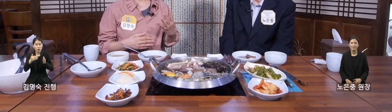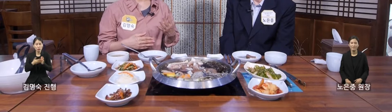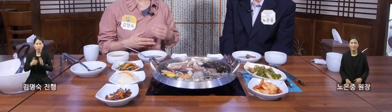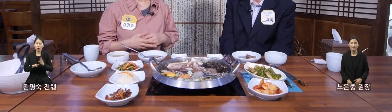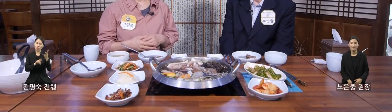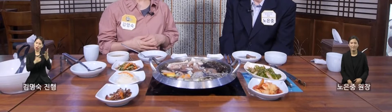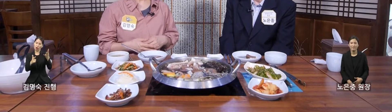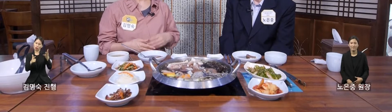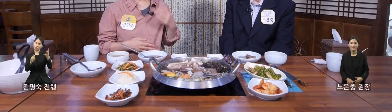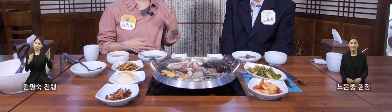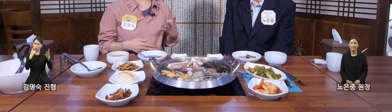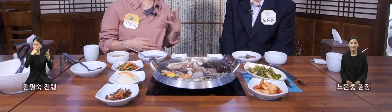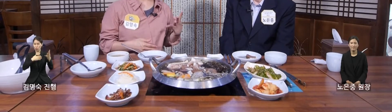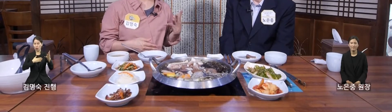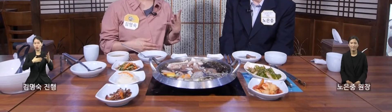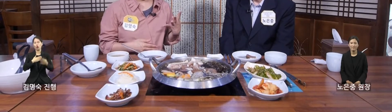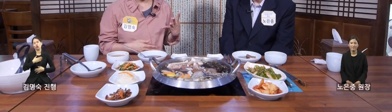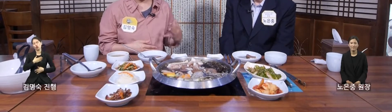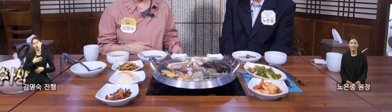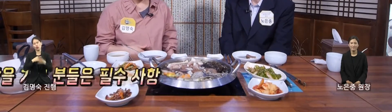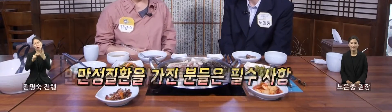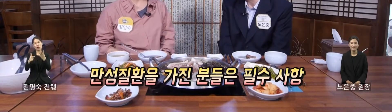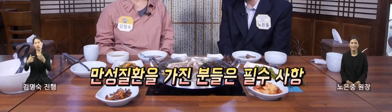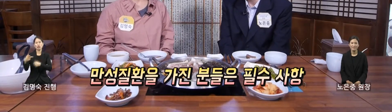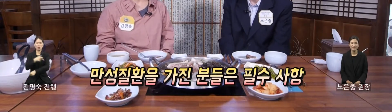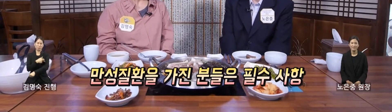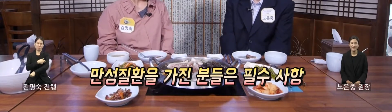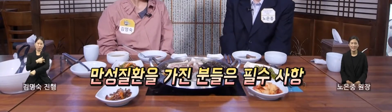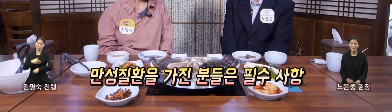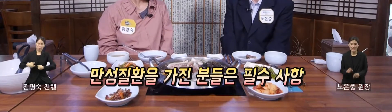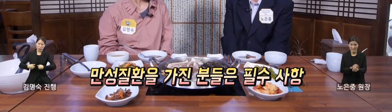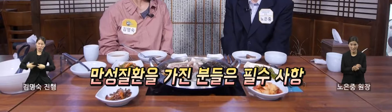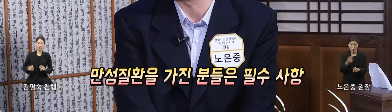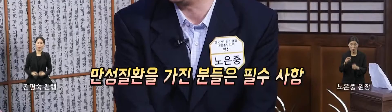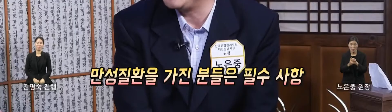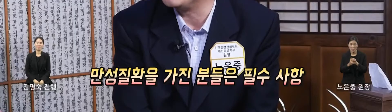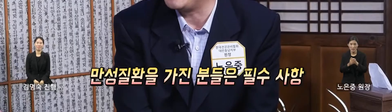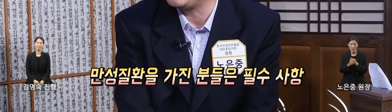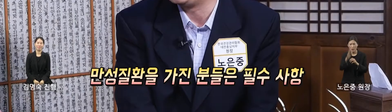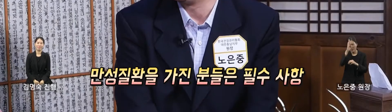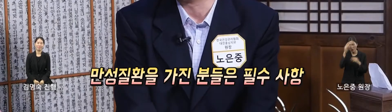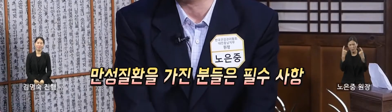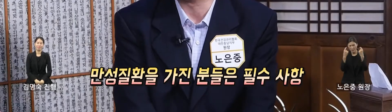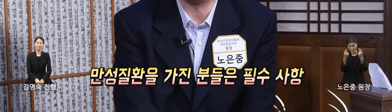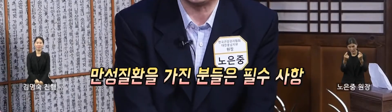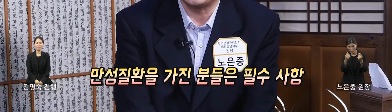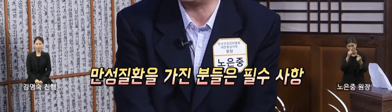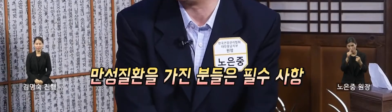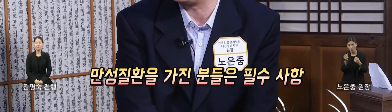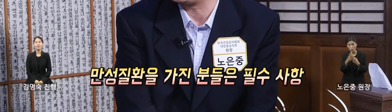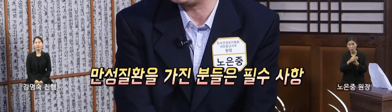가지. 저도 네 가지 네. 맞아요. 네. 특히 이제 그 만성질환을 갖고 계시거나 이제